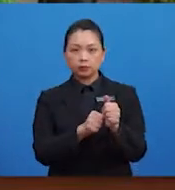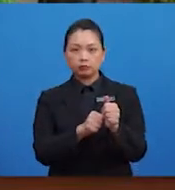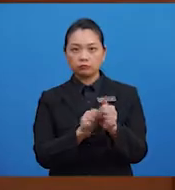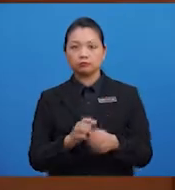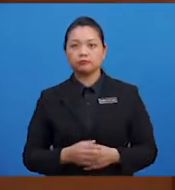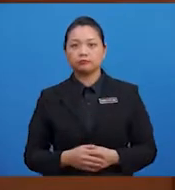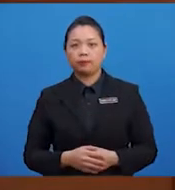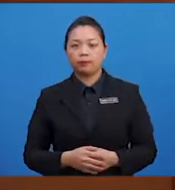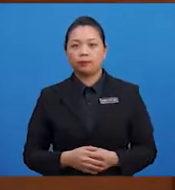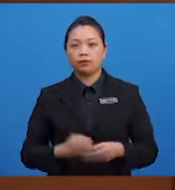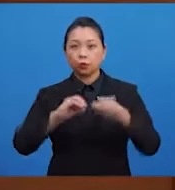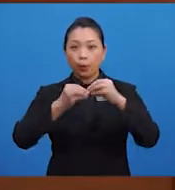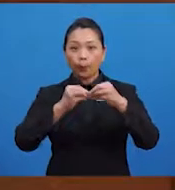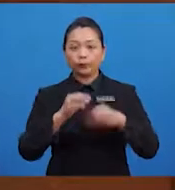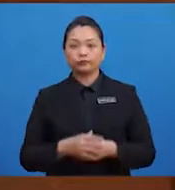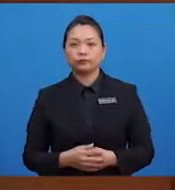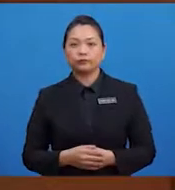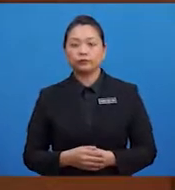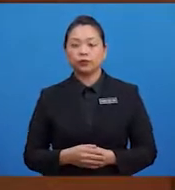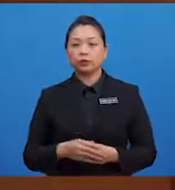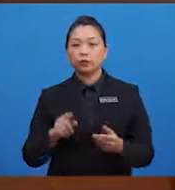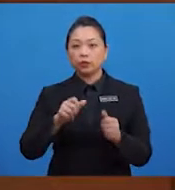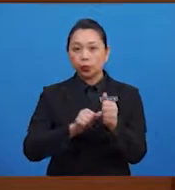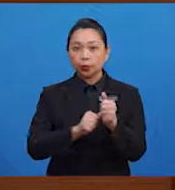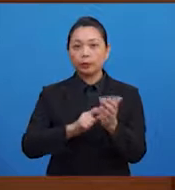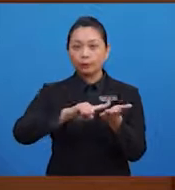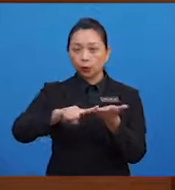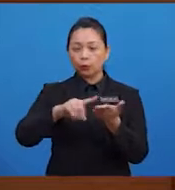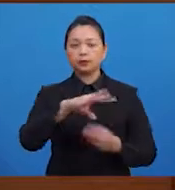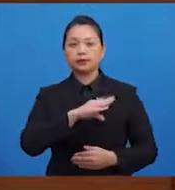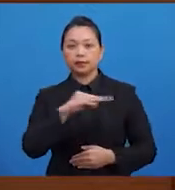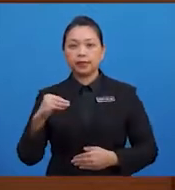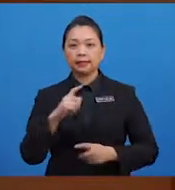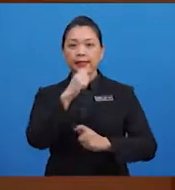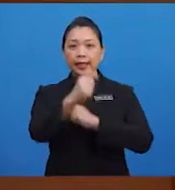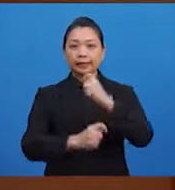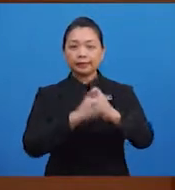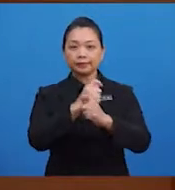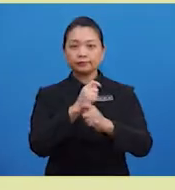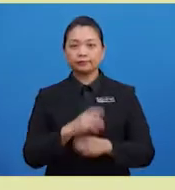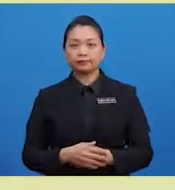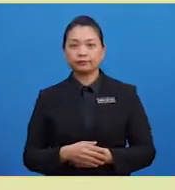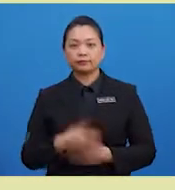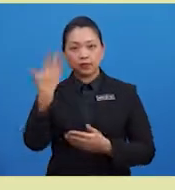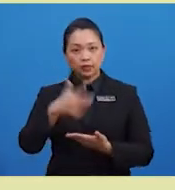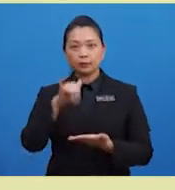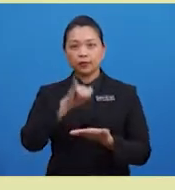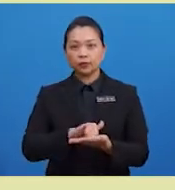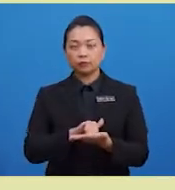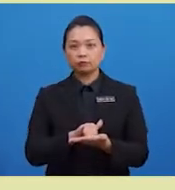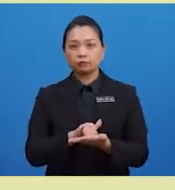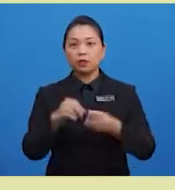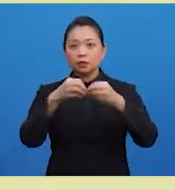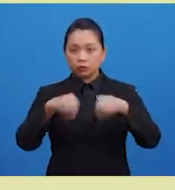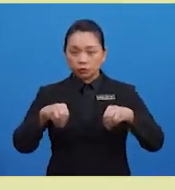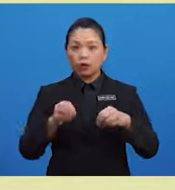flok, nombor reban, minggu pengeluaran dan tarikh pengeluaran. Selepas itu, telur